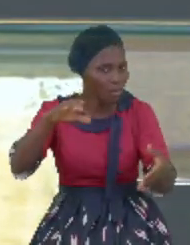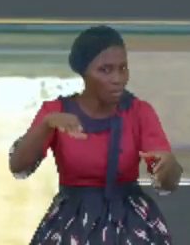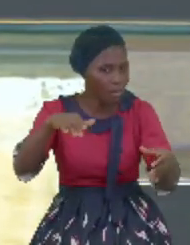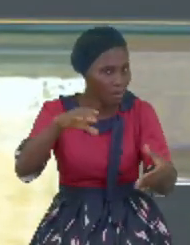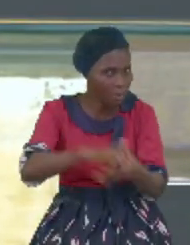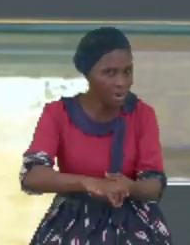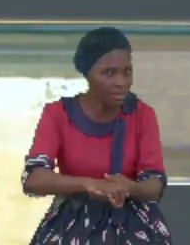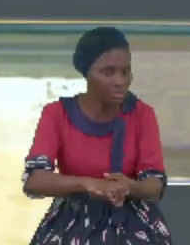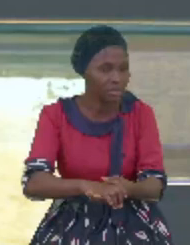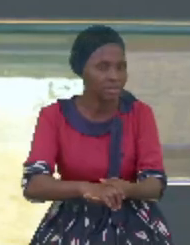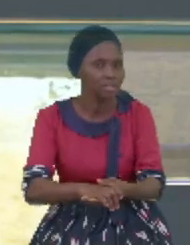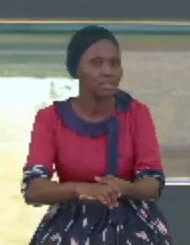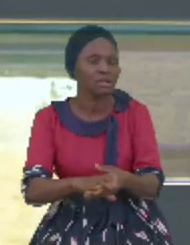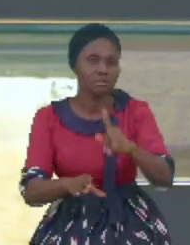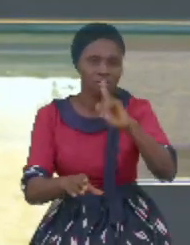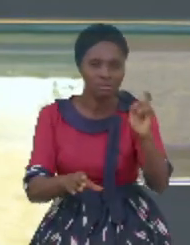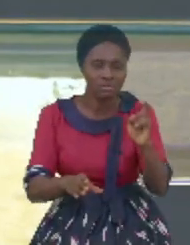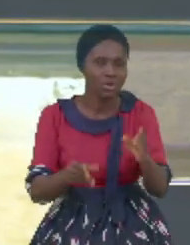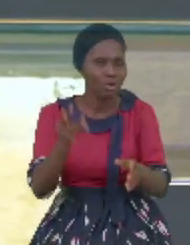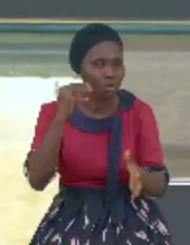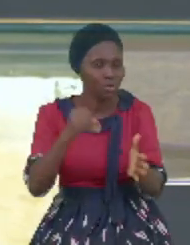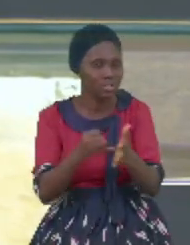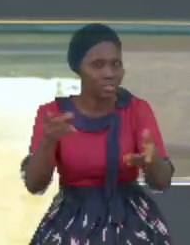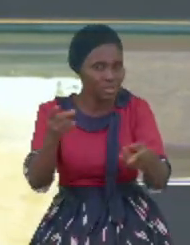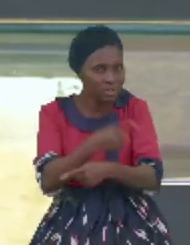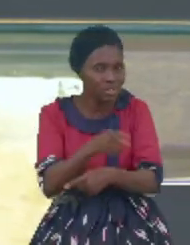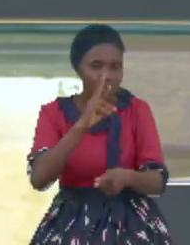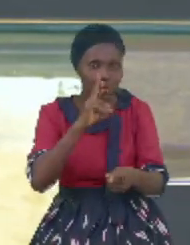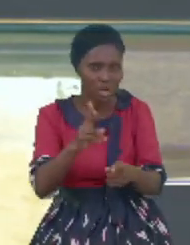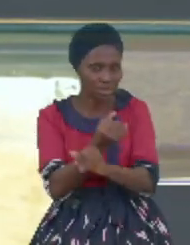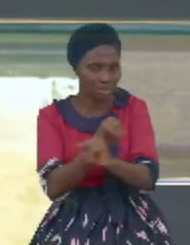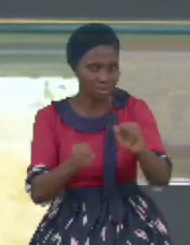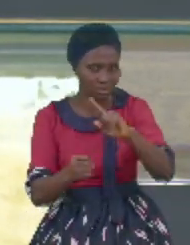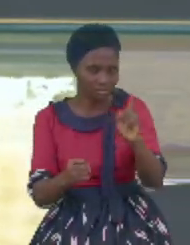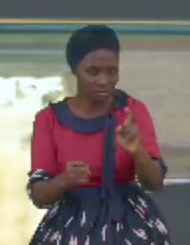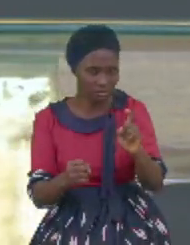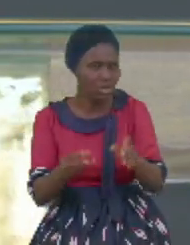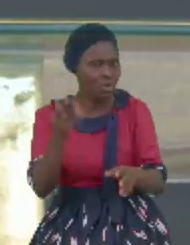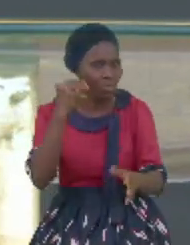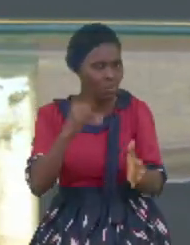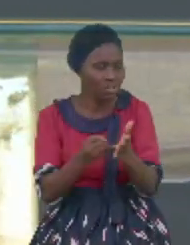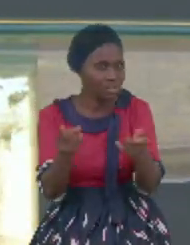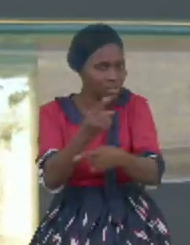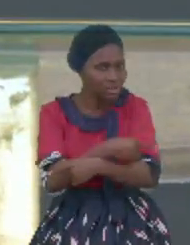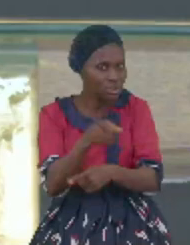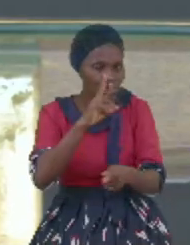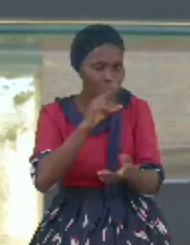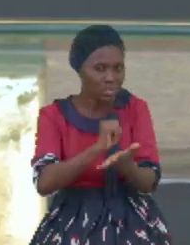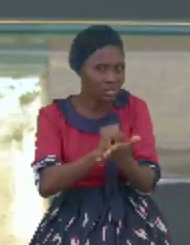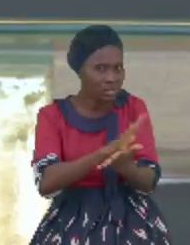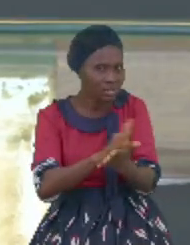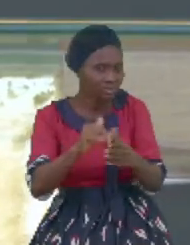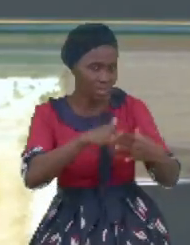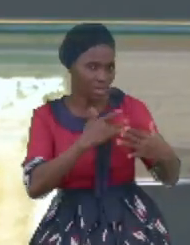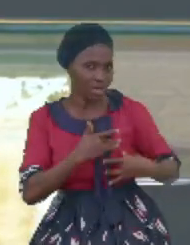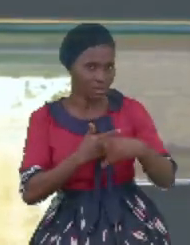êtes marié, ou bien c'est le jour où vous êtes sauvé, ou bien c'est le jour où vous êtes sanctifié, ou bien c'est le jour où Dieu vous a donné un